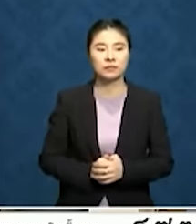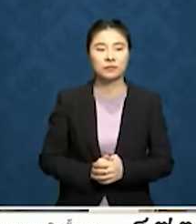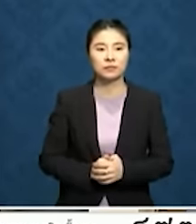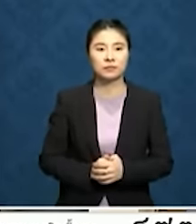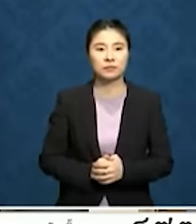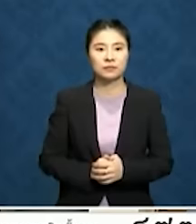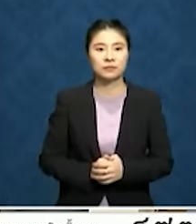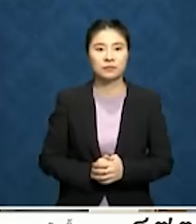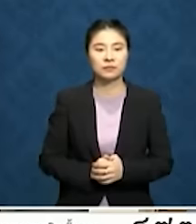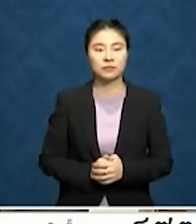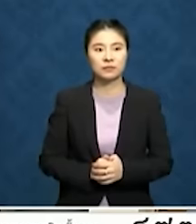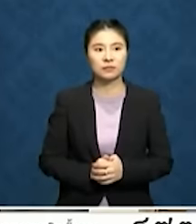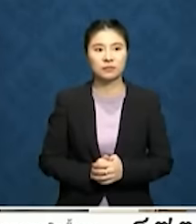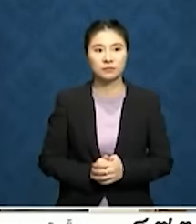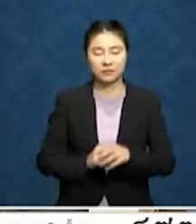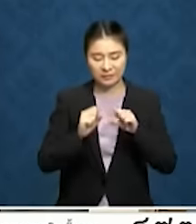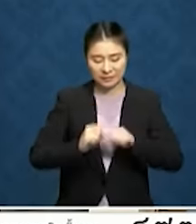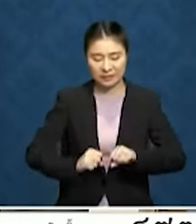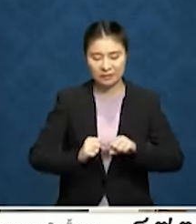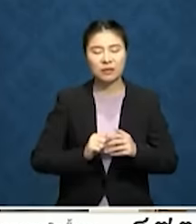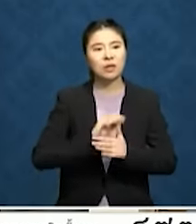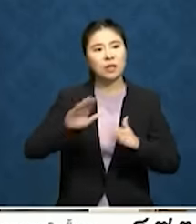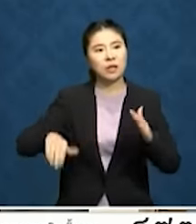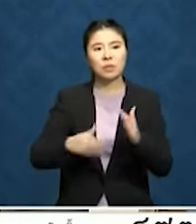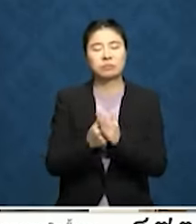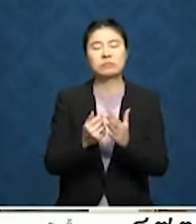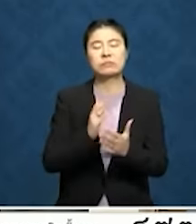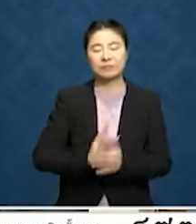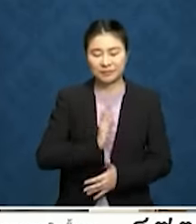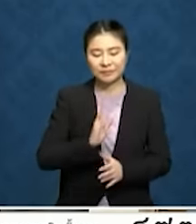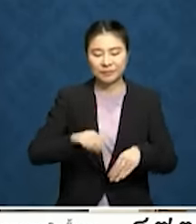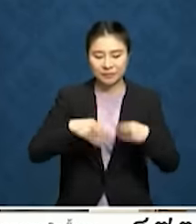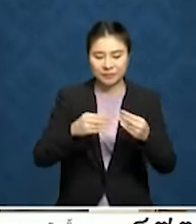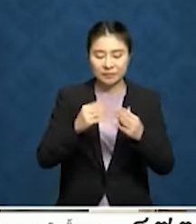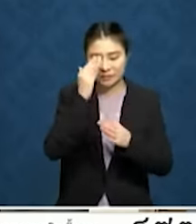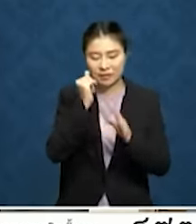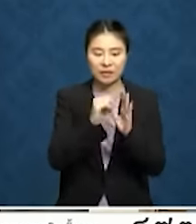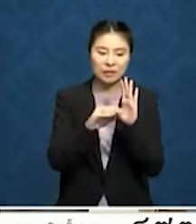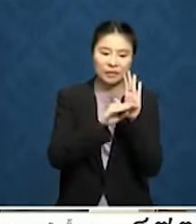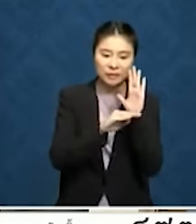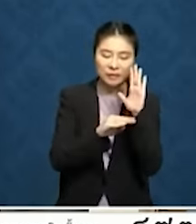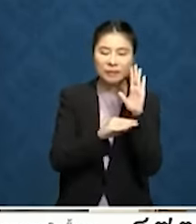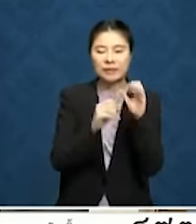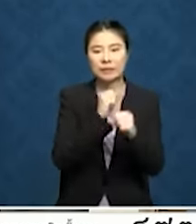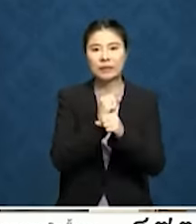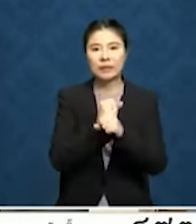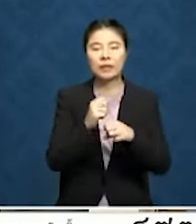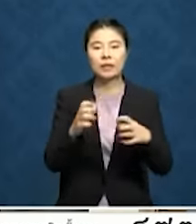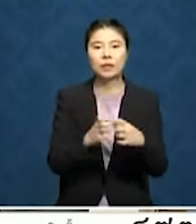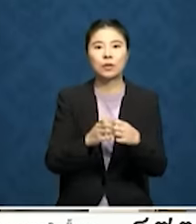าตัดสินใจได้ทุกอย่างแต่ต้องให้เกียรติไม่งั้นเราจะทำงานในสภาต่อไปครับ